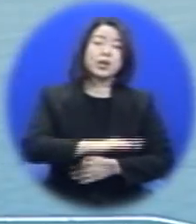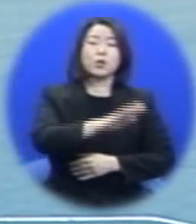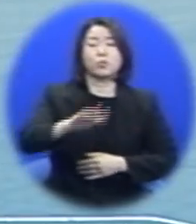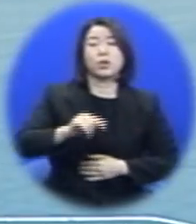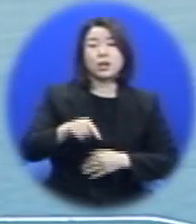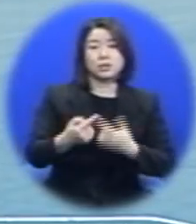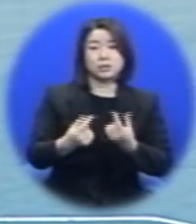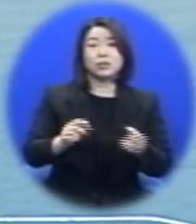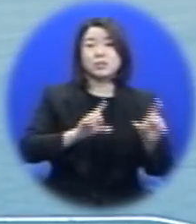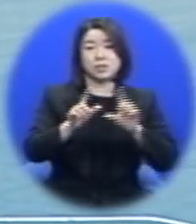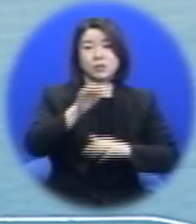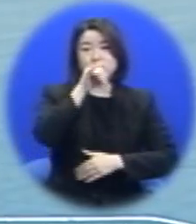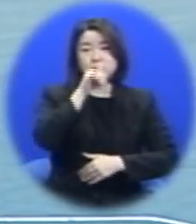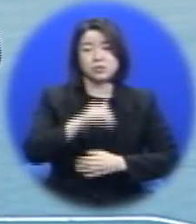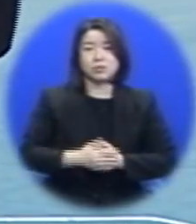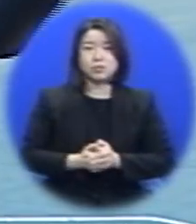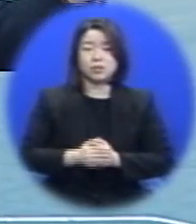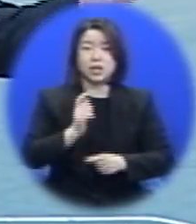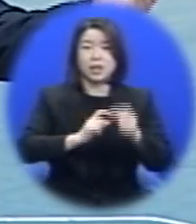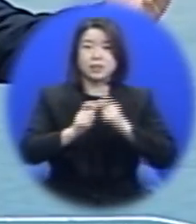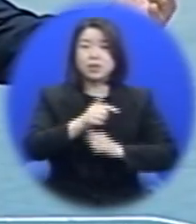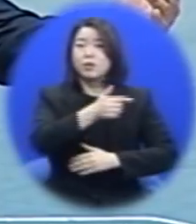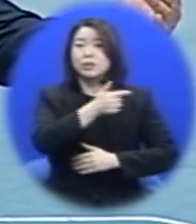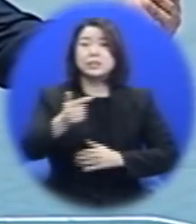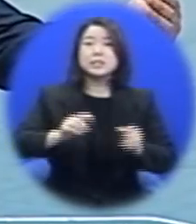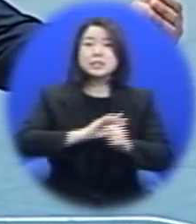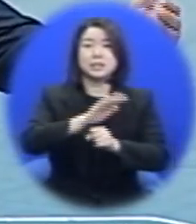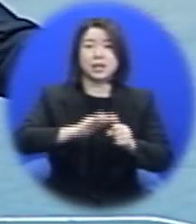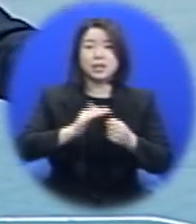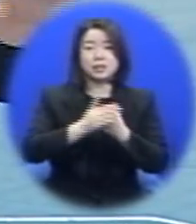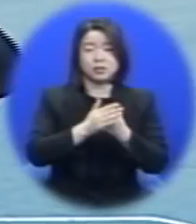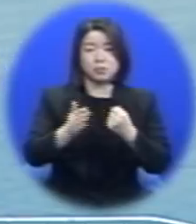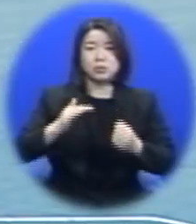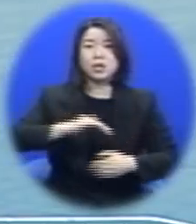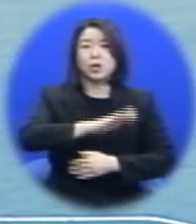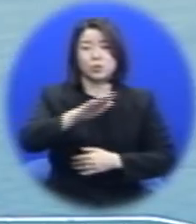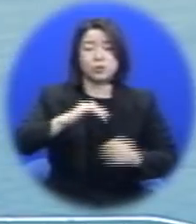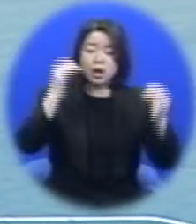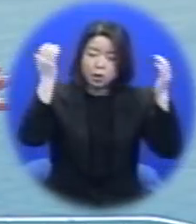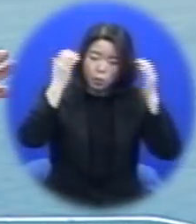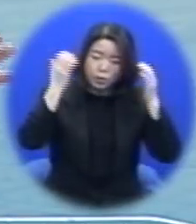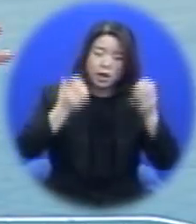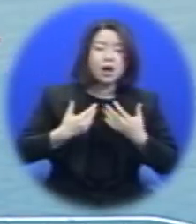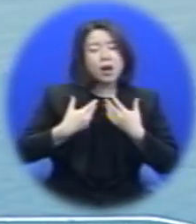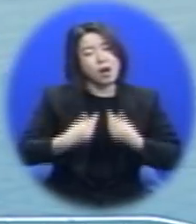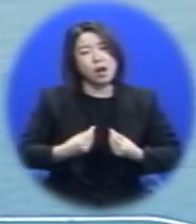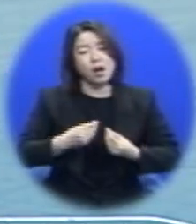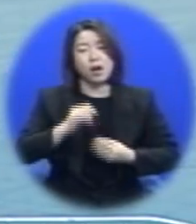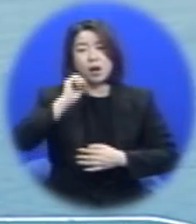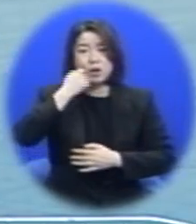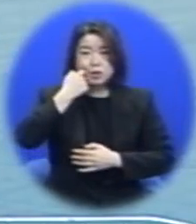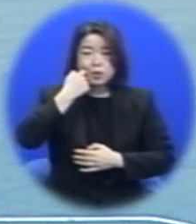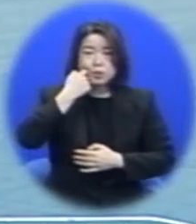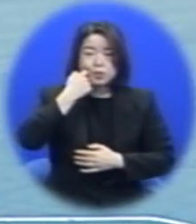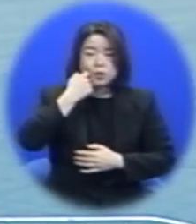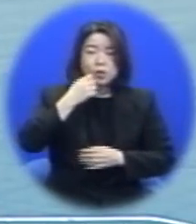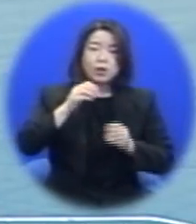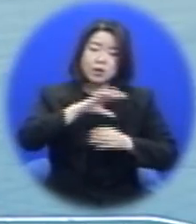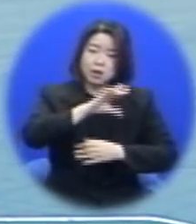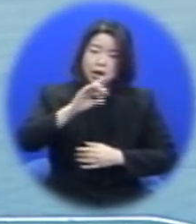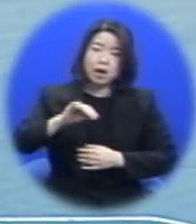그렇게 살고 있잖아요. 더 큰 사랑 때문에 우리가 고난도 시련도 때때로는